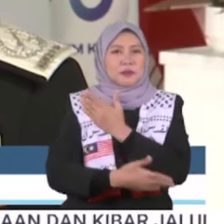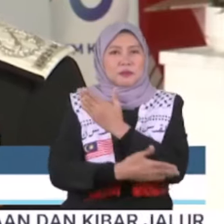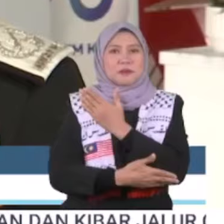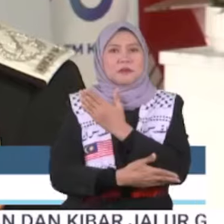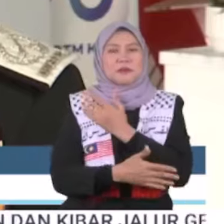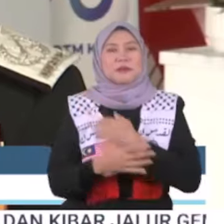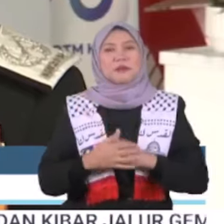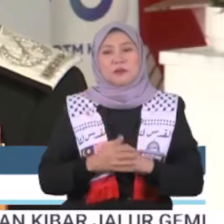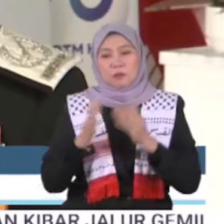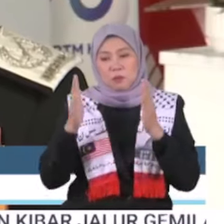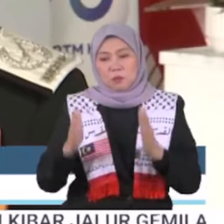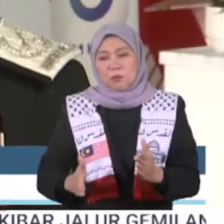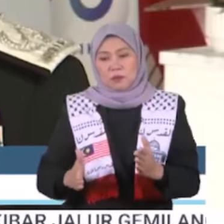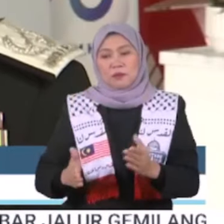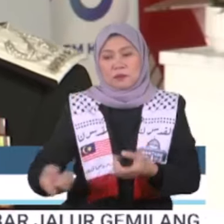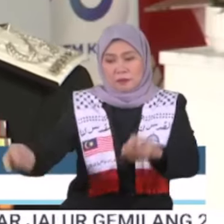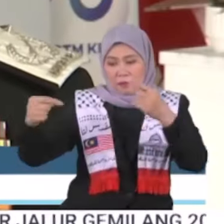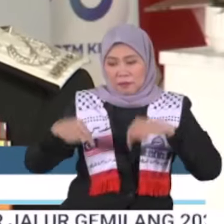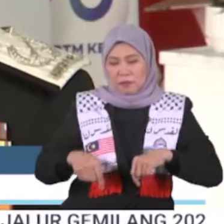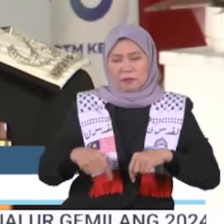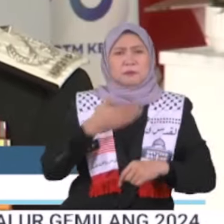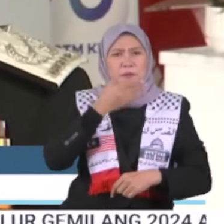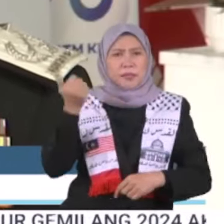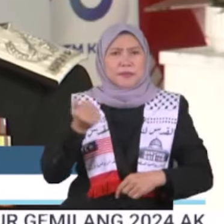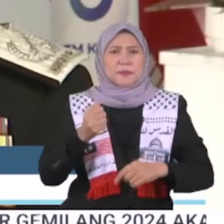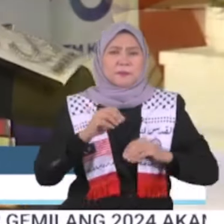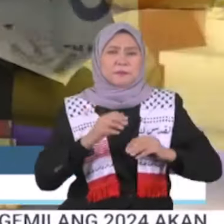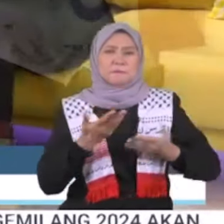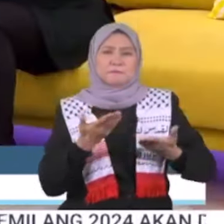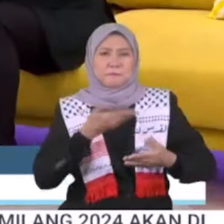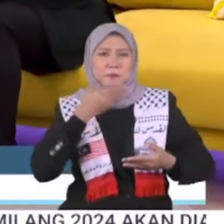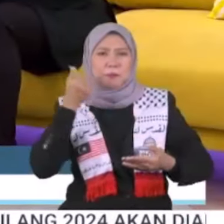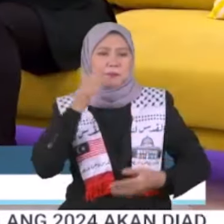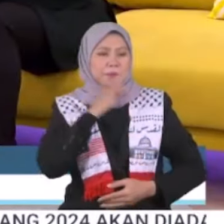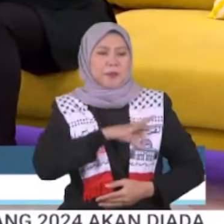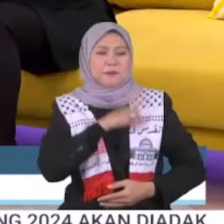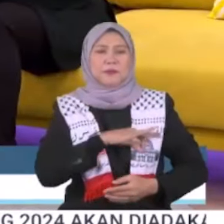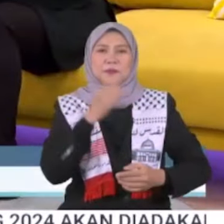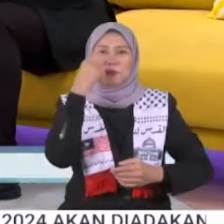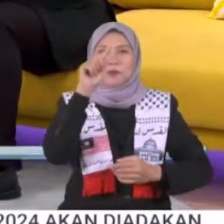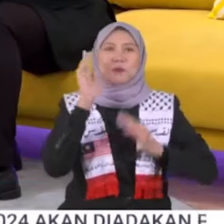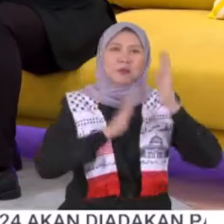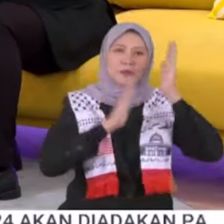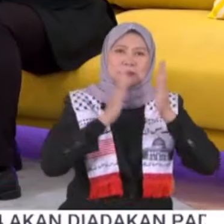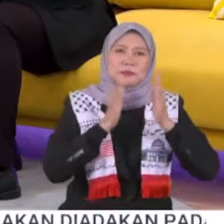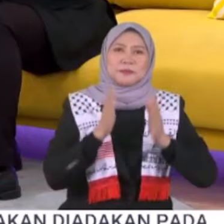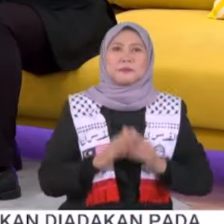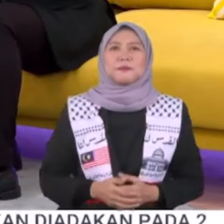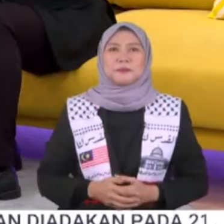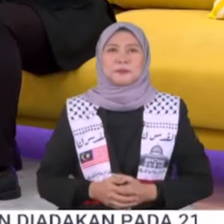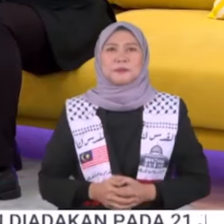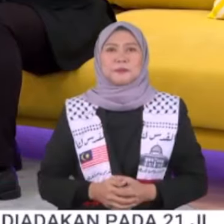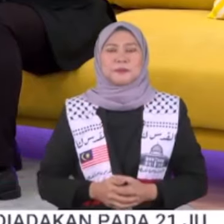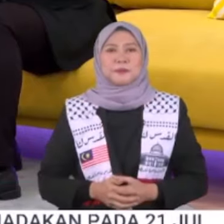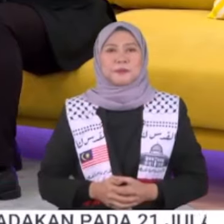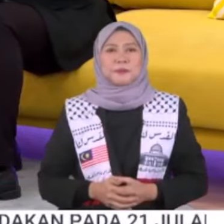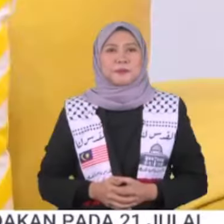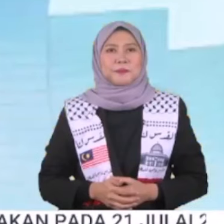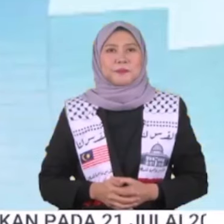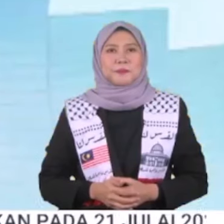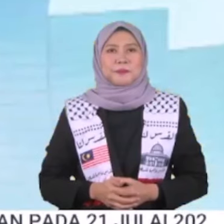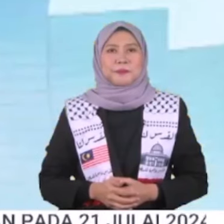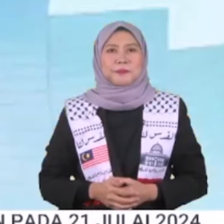biar orang yang datang itu orang yang memberi manfaat kepada negara. Sebelum itu saya nak cerita mengenai